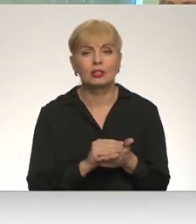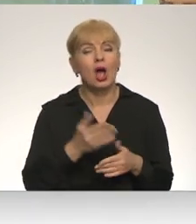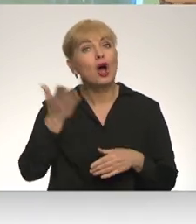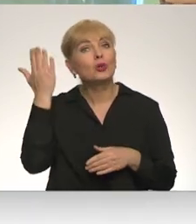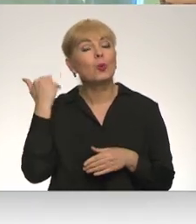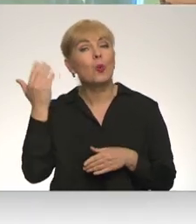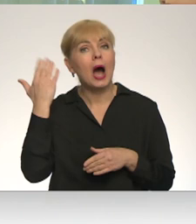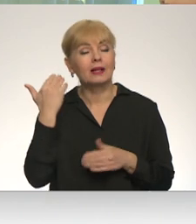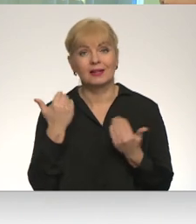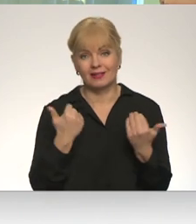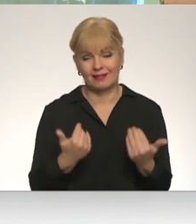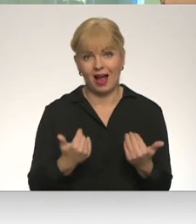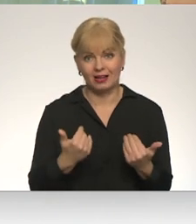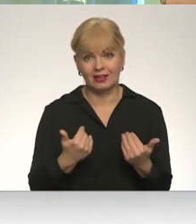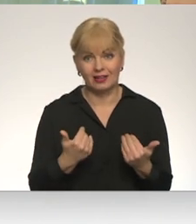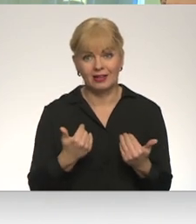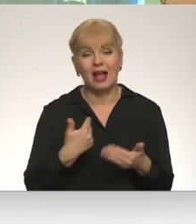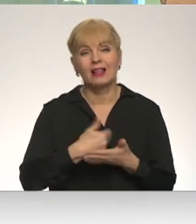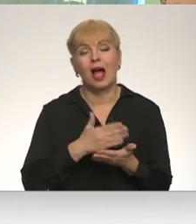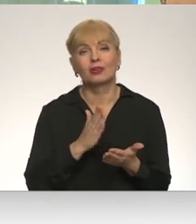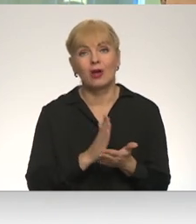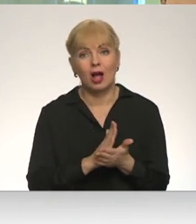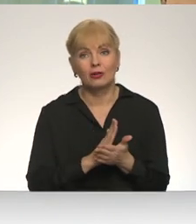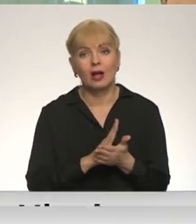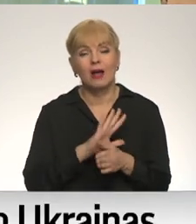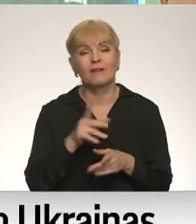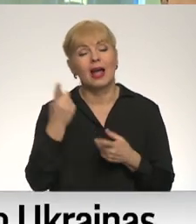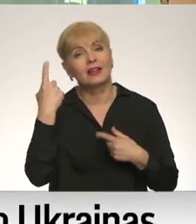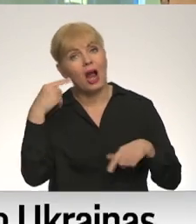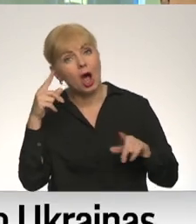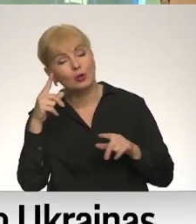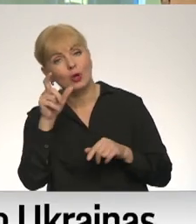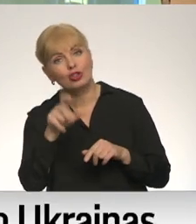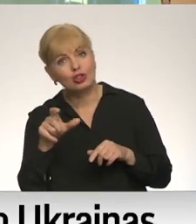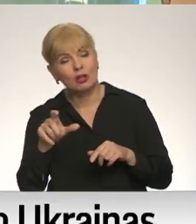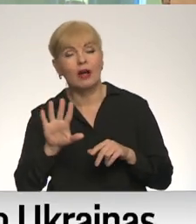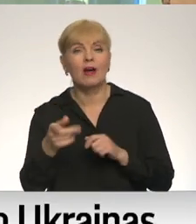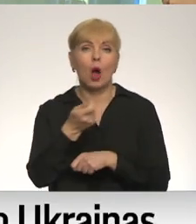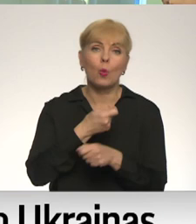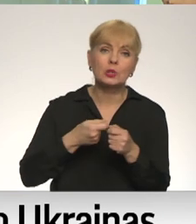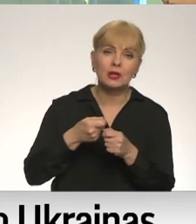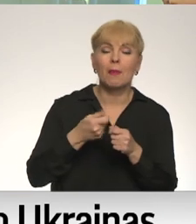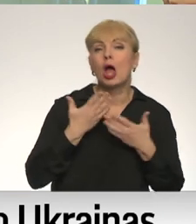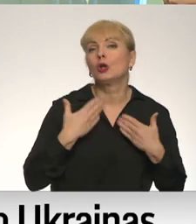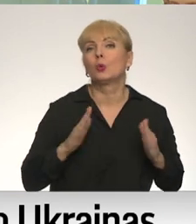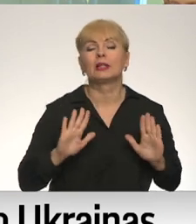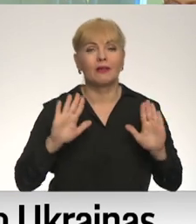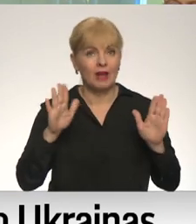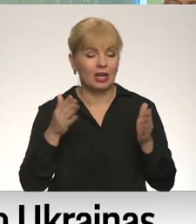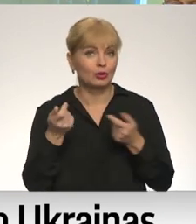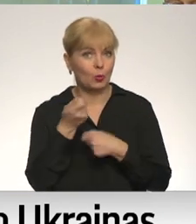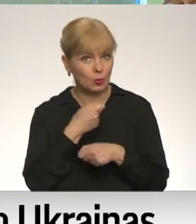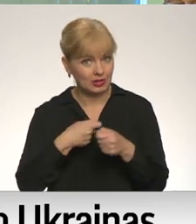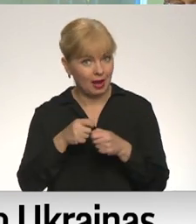toreizējiem, un arī tagad pārsvarā viņi visi ir vai nu radoši cilvēki, vai nu uzņēmēji, veiksmīgi uzņēmēji,